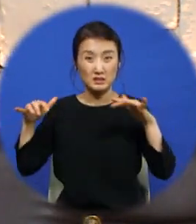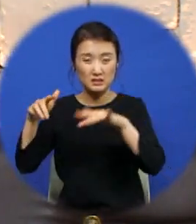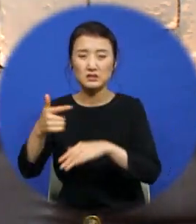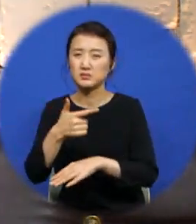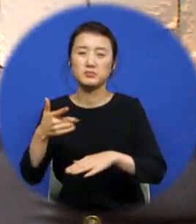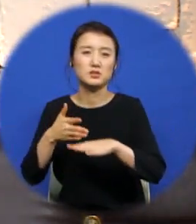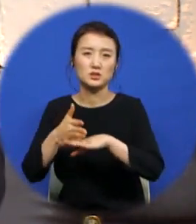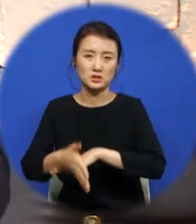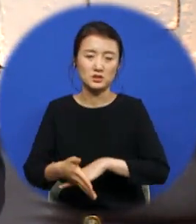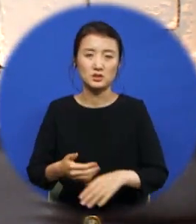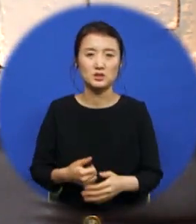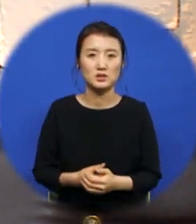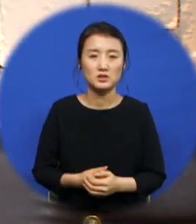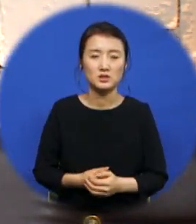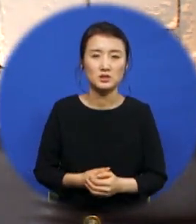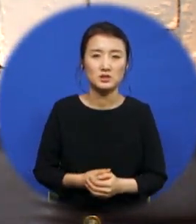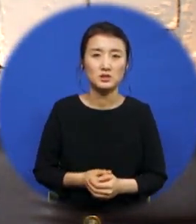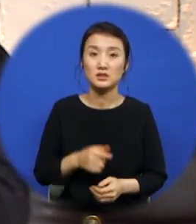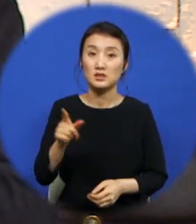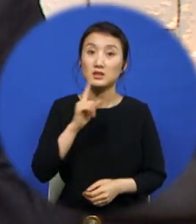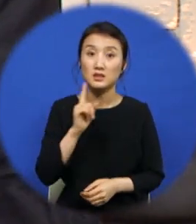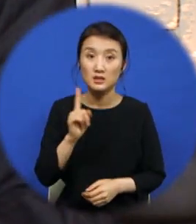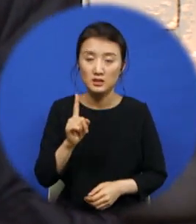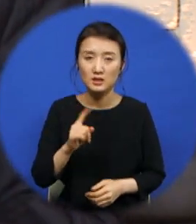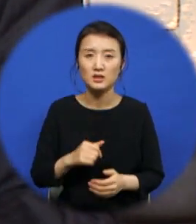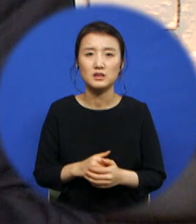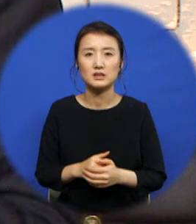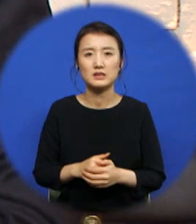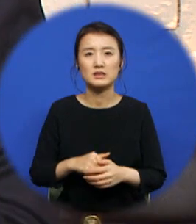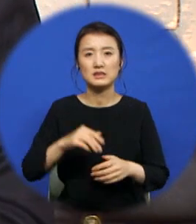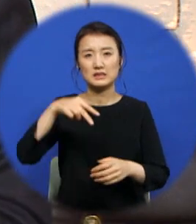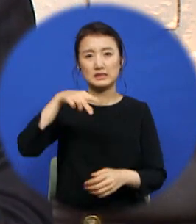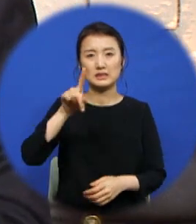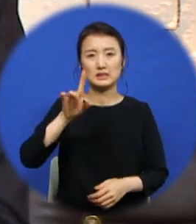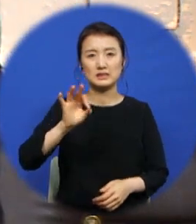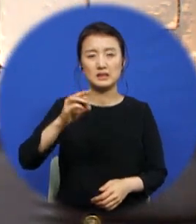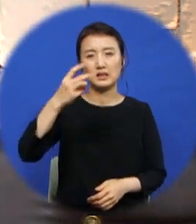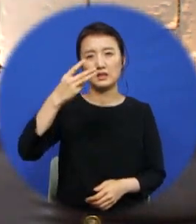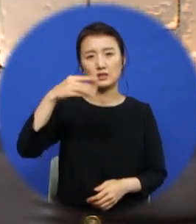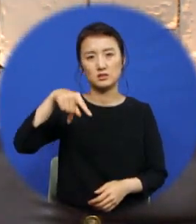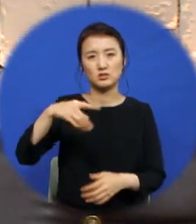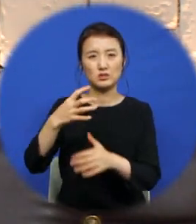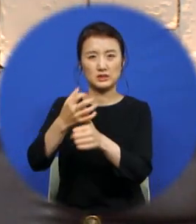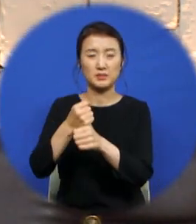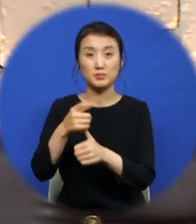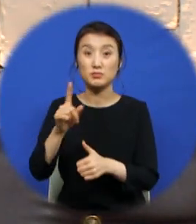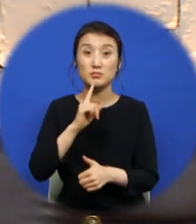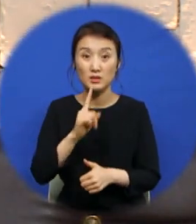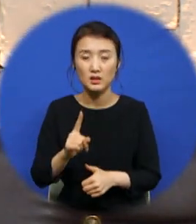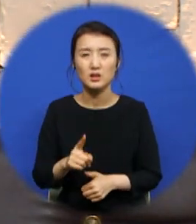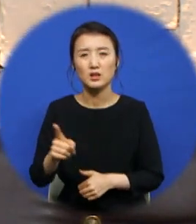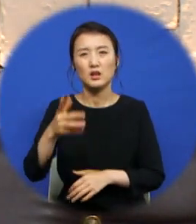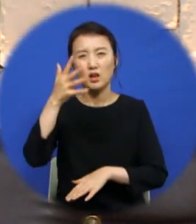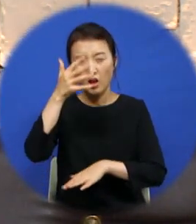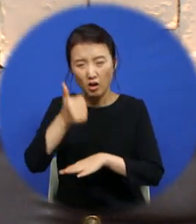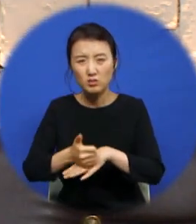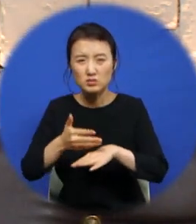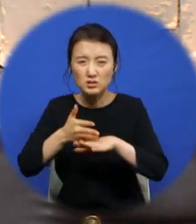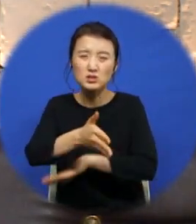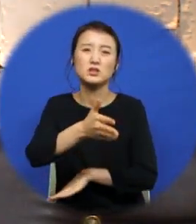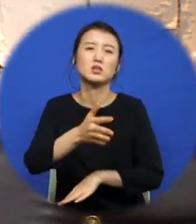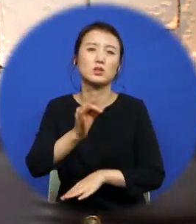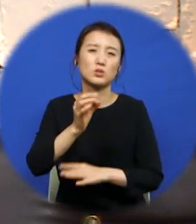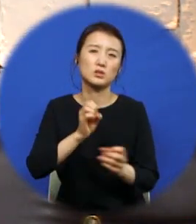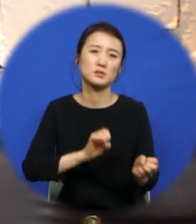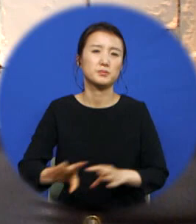그걸 뭘 잡았다고 이야기하니까 상 출자 받다 이렇게 이야기하죠 그래 때문 돈을 많이 1년 같아요 네 그래서